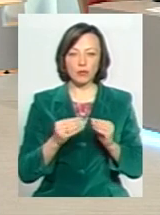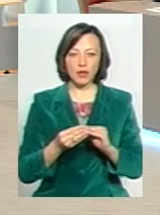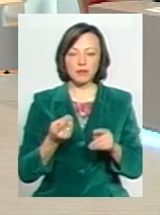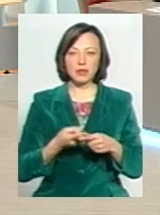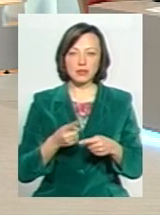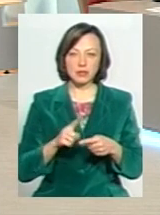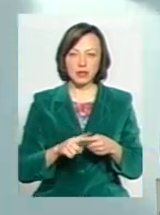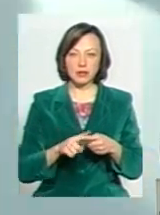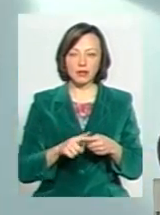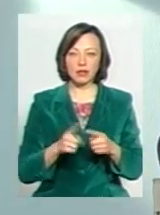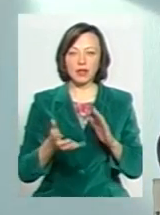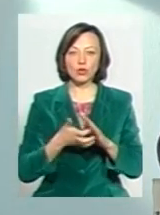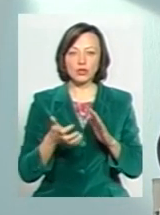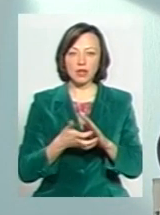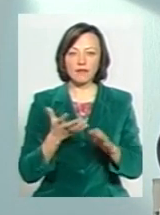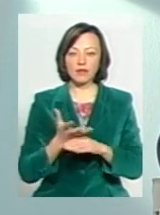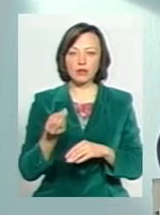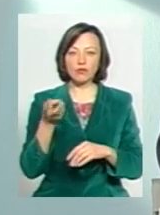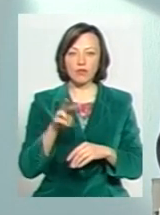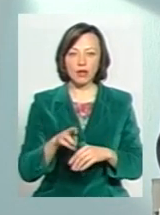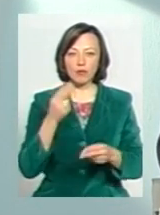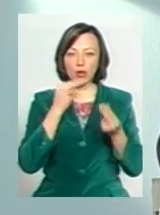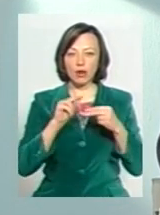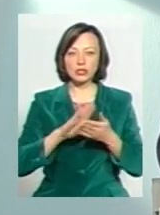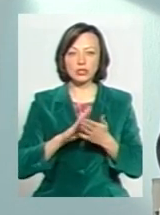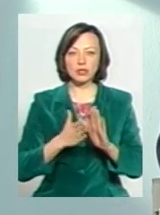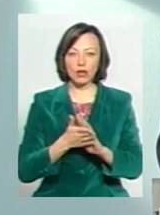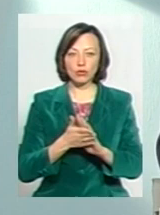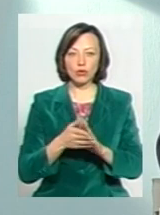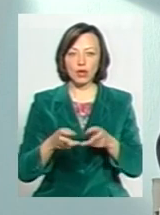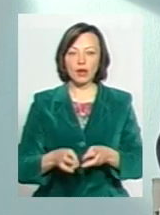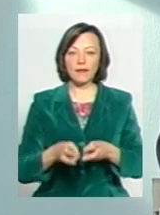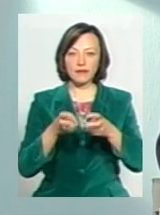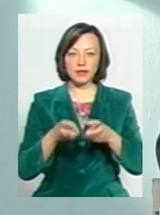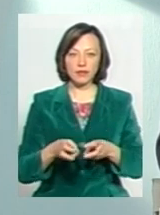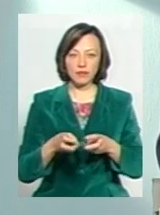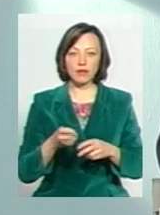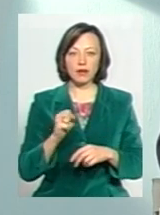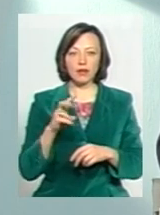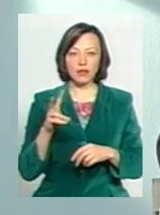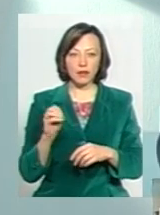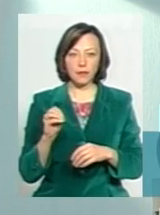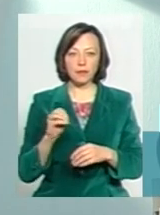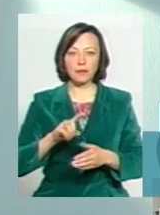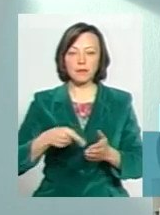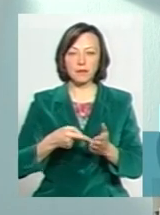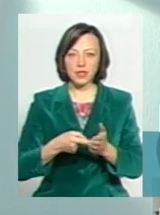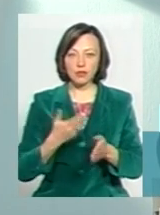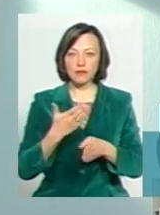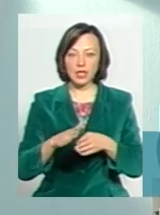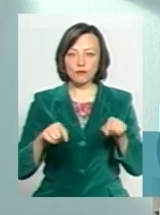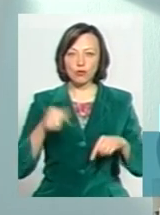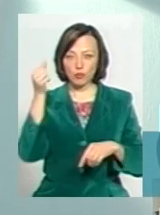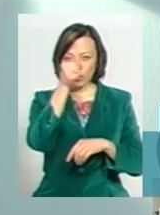Це недостатнє фінансування для покращення стану ліфтів. Тим не менше, місто виділяє, в цьому